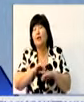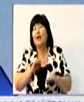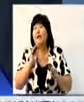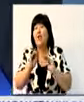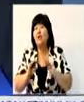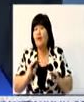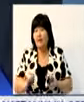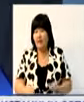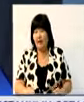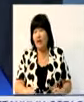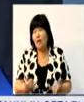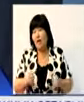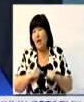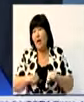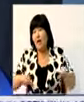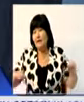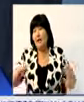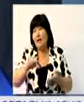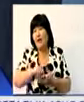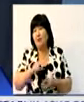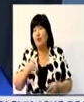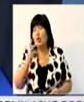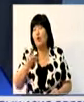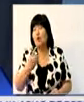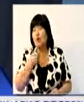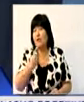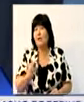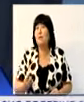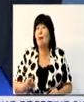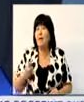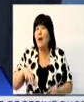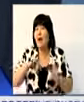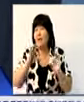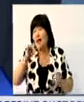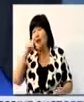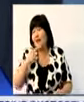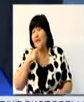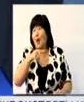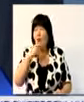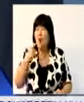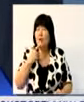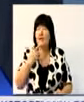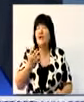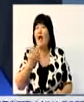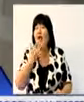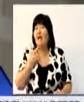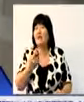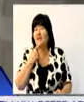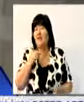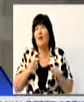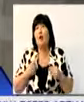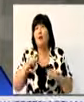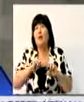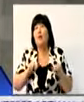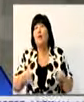Жасақталған қазылар алқасы да сол үш тілдің мамандары, қазақ тілі, орыс тілі және ағылшын тілінің мамандары. Бұл